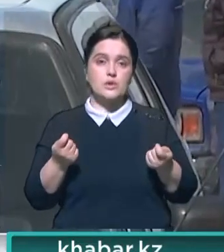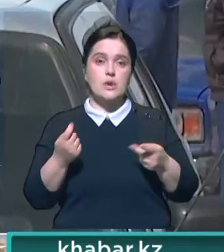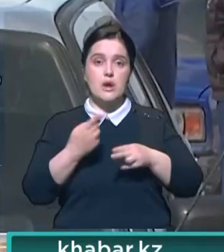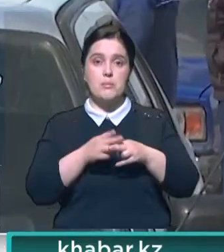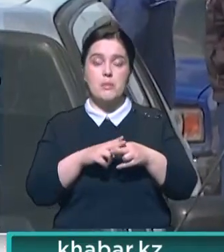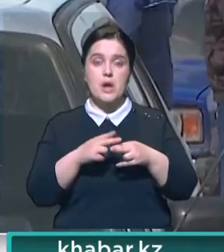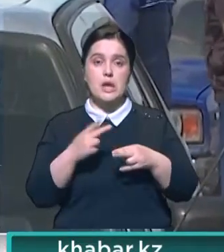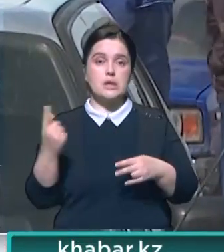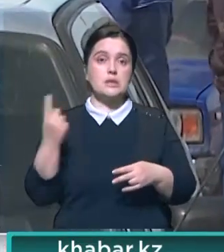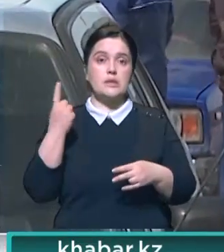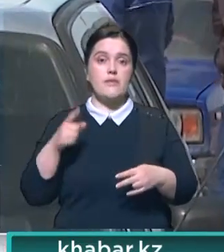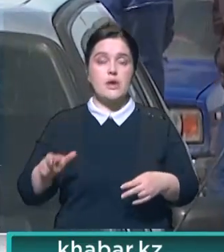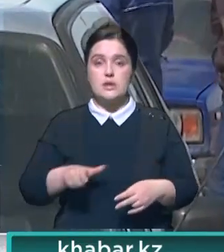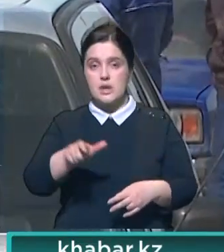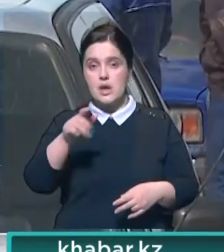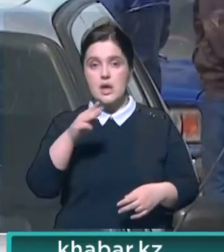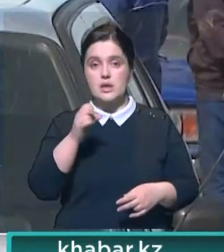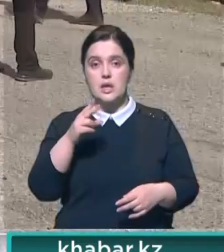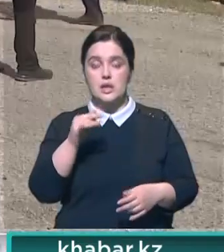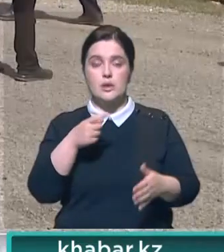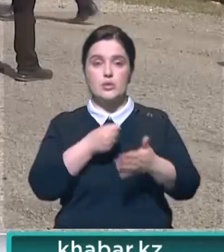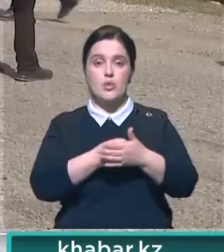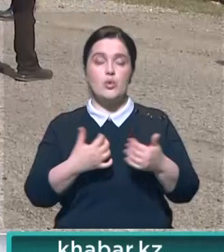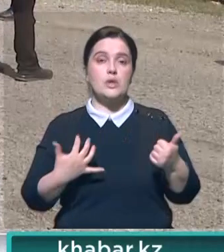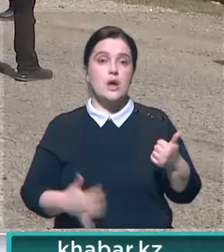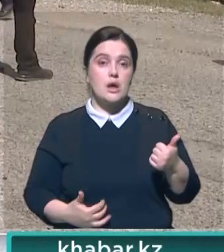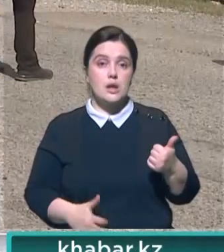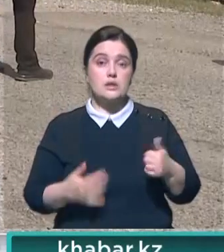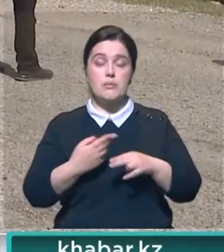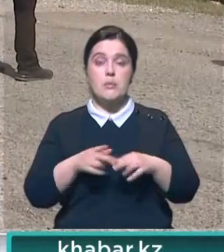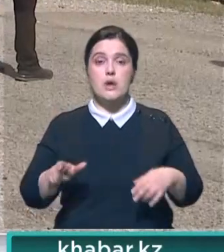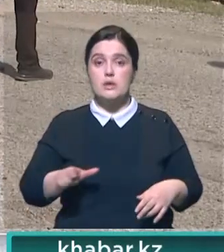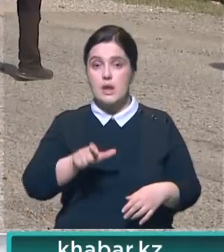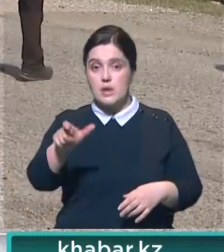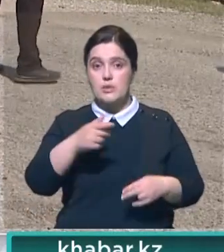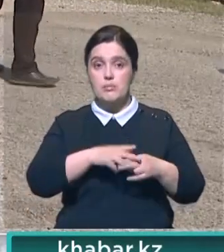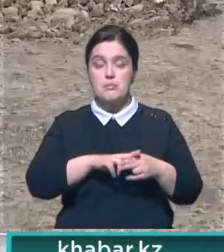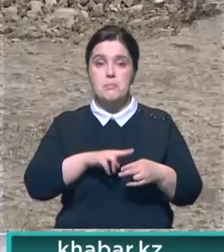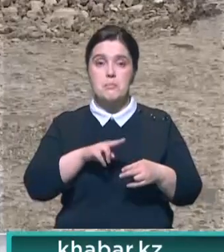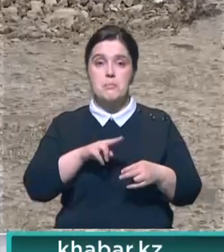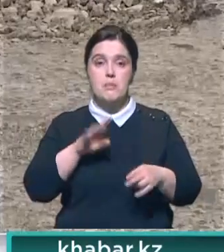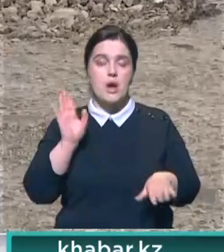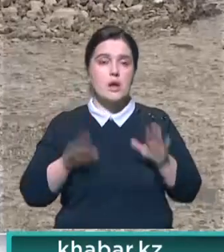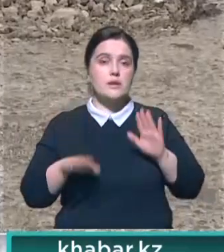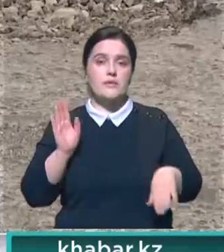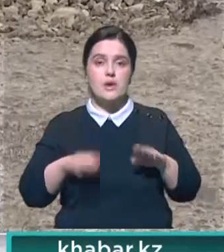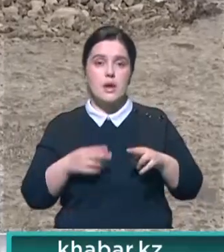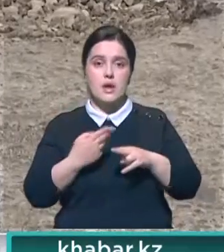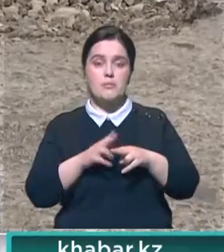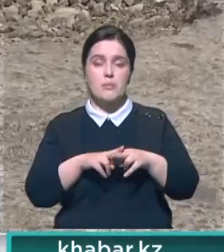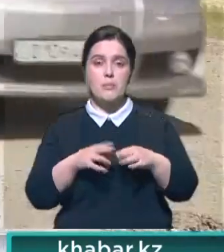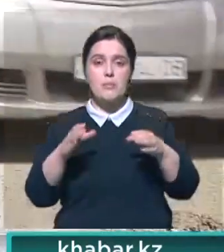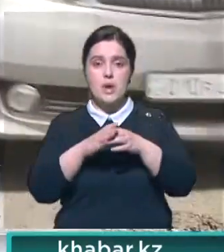Это единственная дорога от села Тамды до Тараза. Плачевное состояние дороги – результат безответственного отношения подрядчиков и